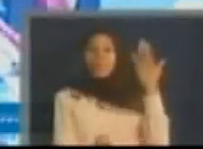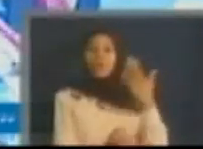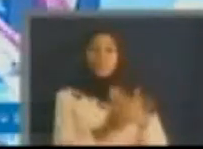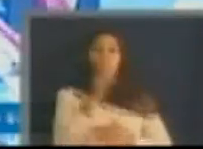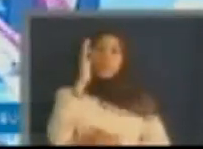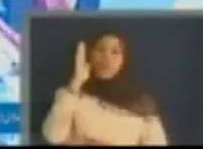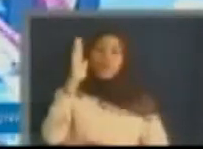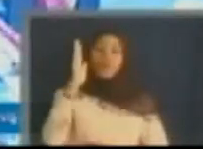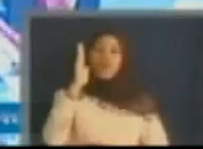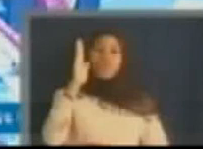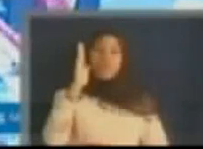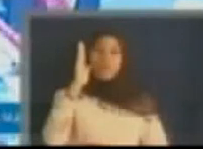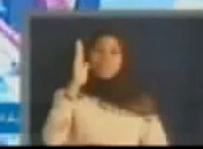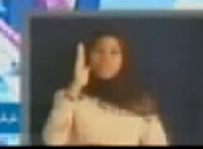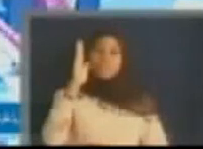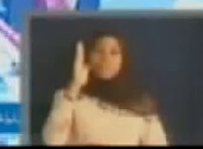mwenyekiti.